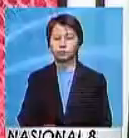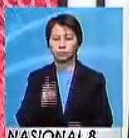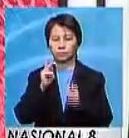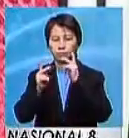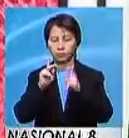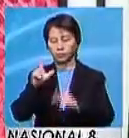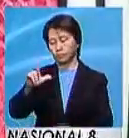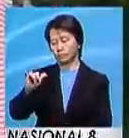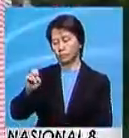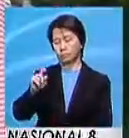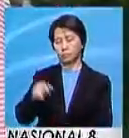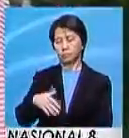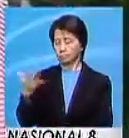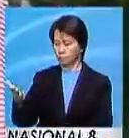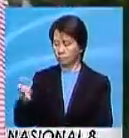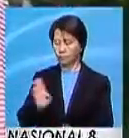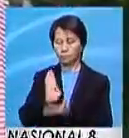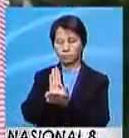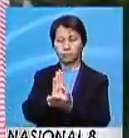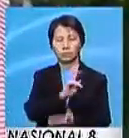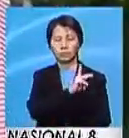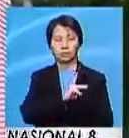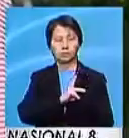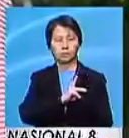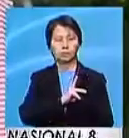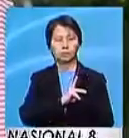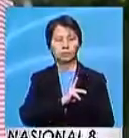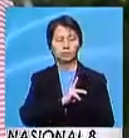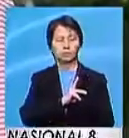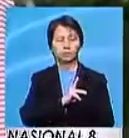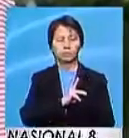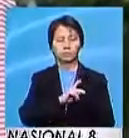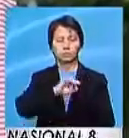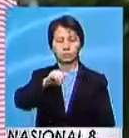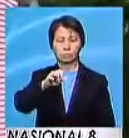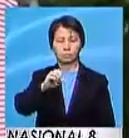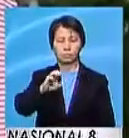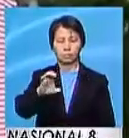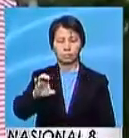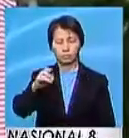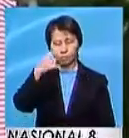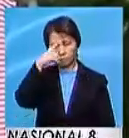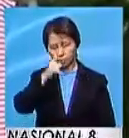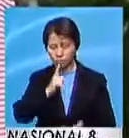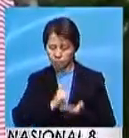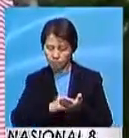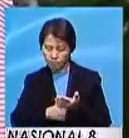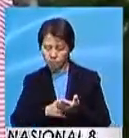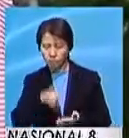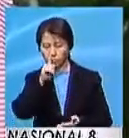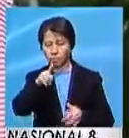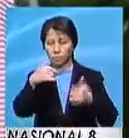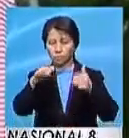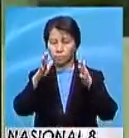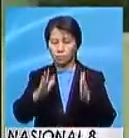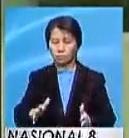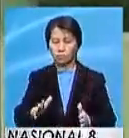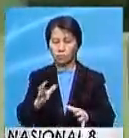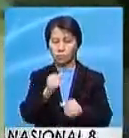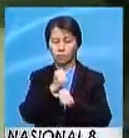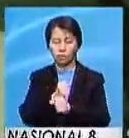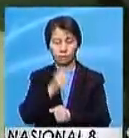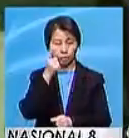Tambah Lian, beliau akan membantu Ketua Pasukan Asia Jeff Milka Singh untuk berbincang dan memastikan pemain berjaya meraih